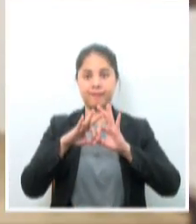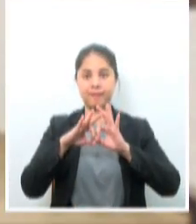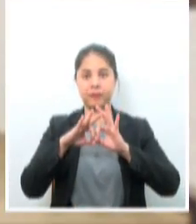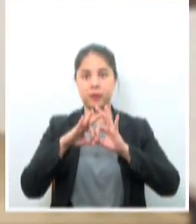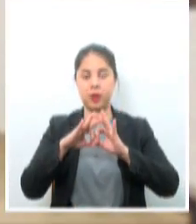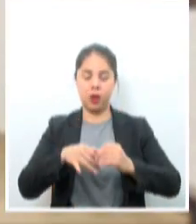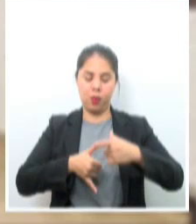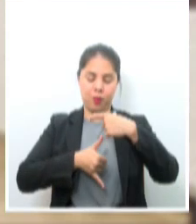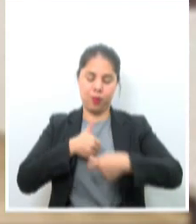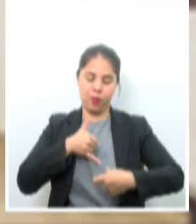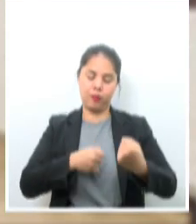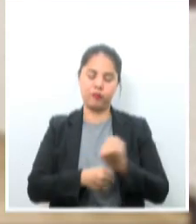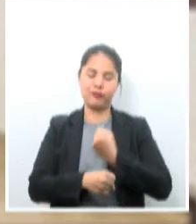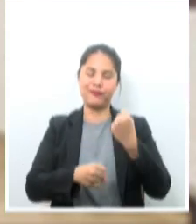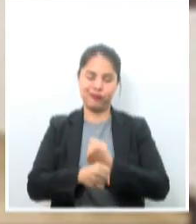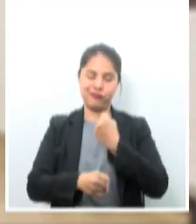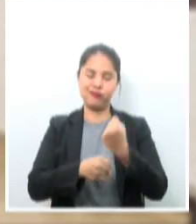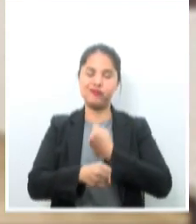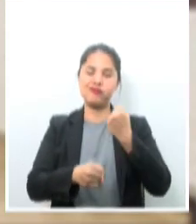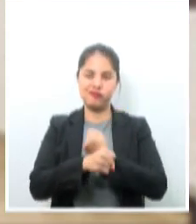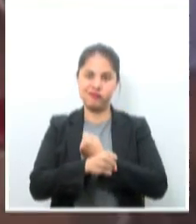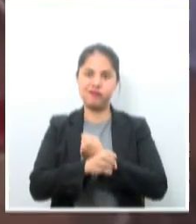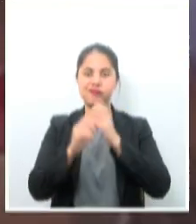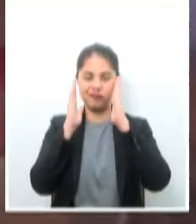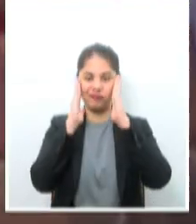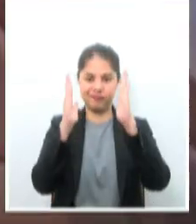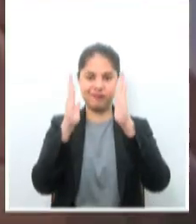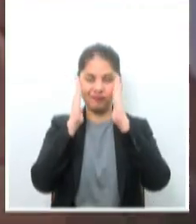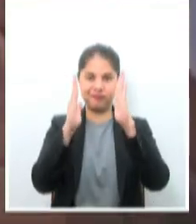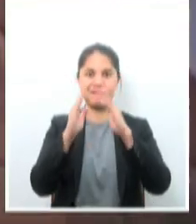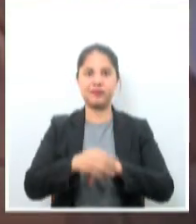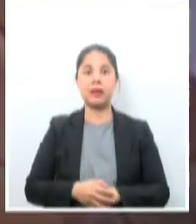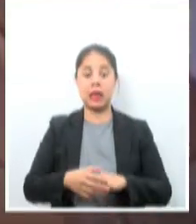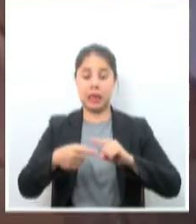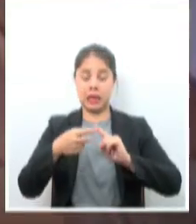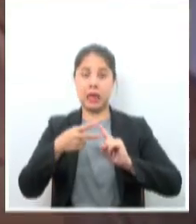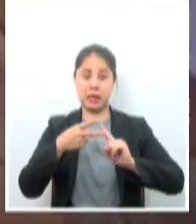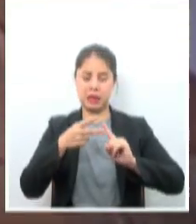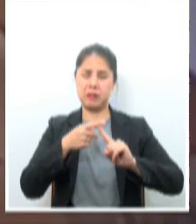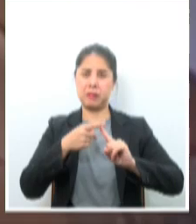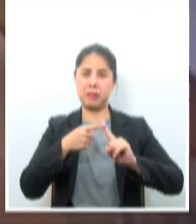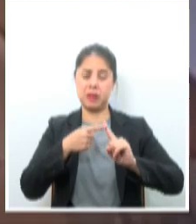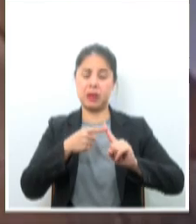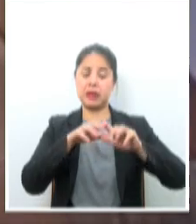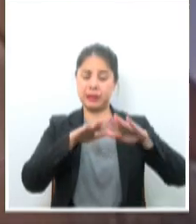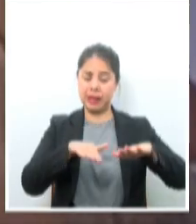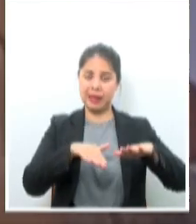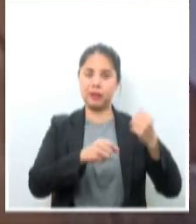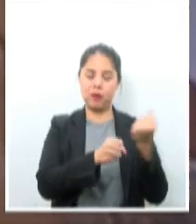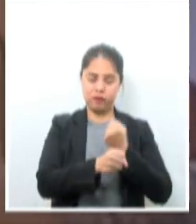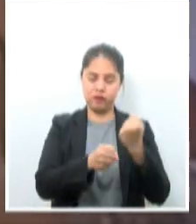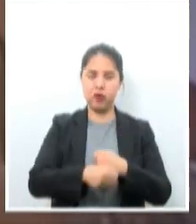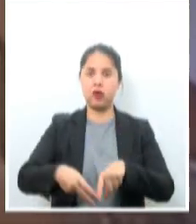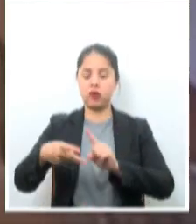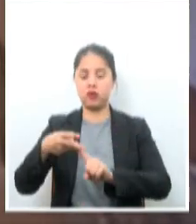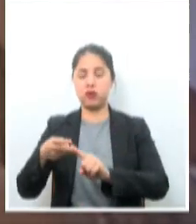วินัยในการฝึกซ้อมนะครับวินัยในที่นี้หมายถึงวินัยของครูด้วยของนักเรียนด้วยนะครับถ้า